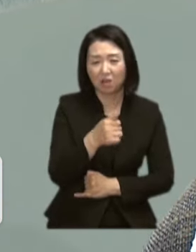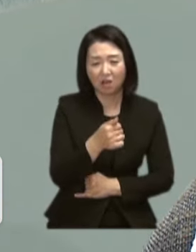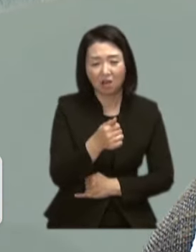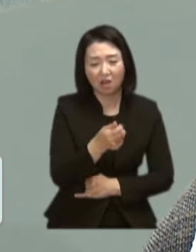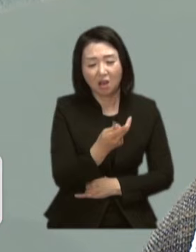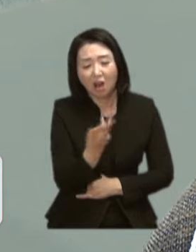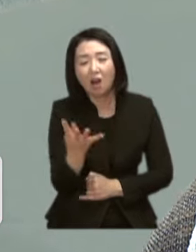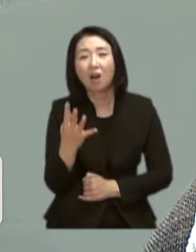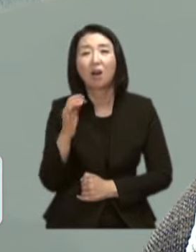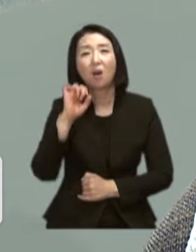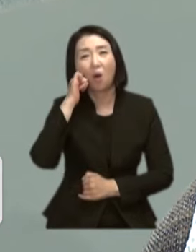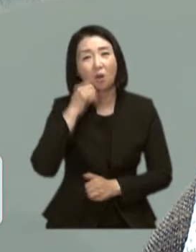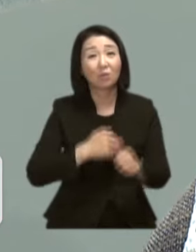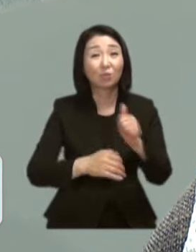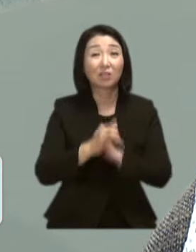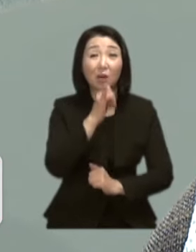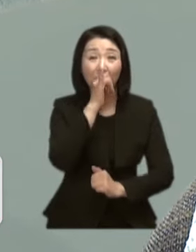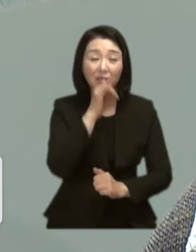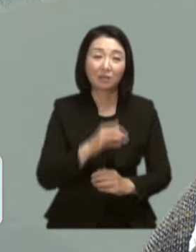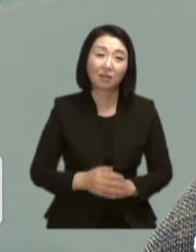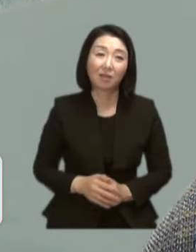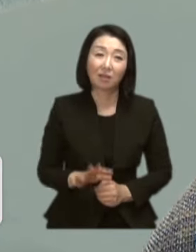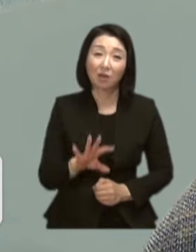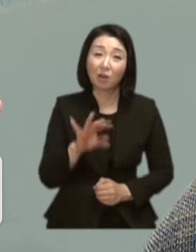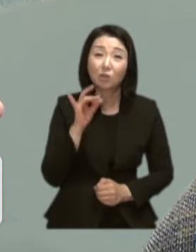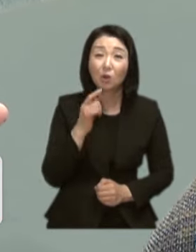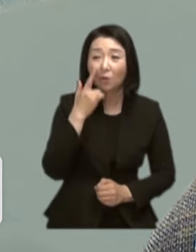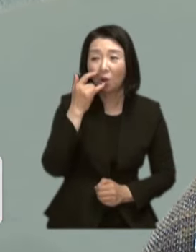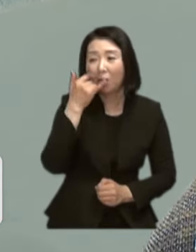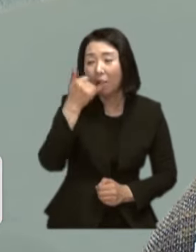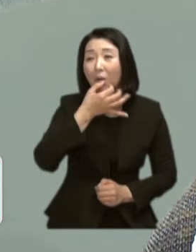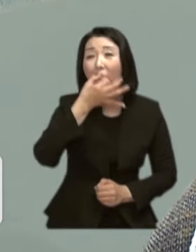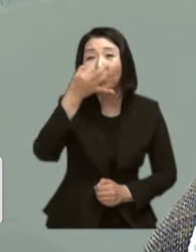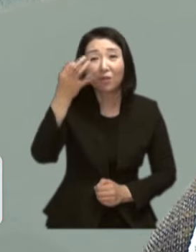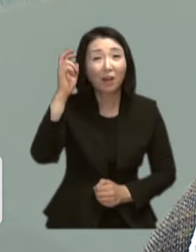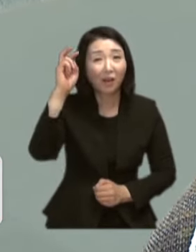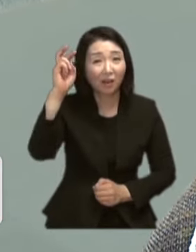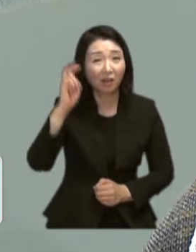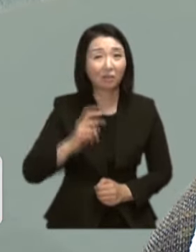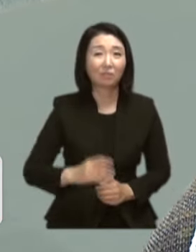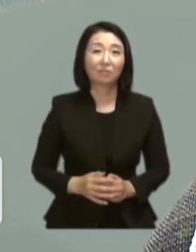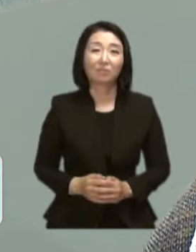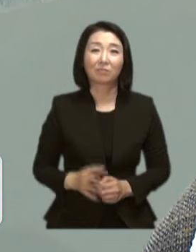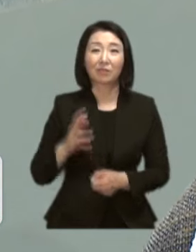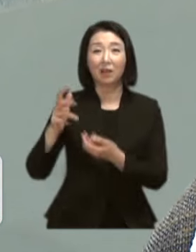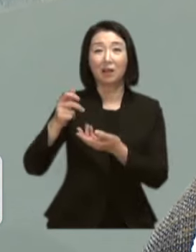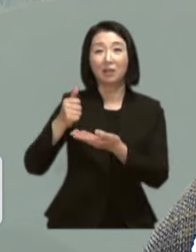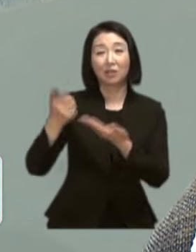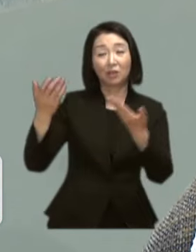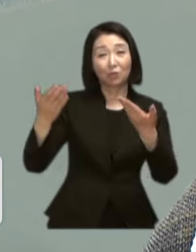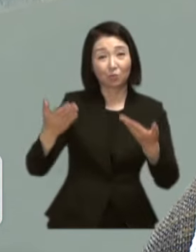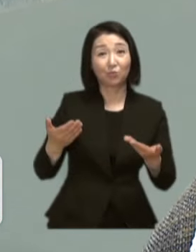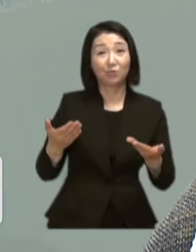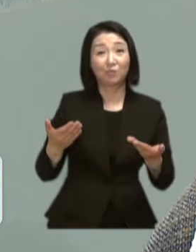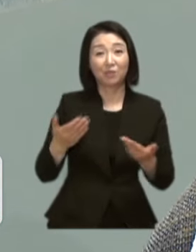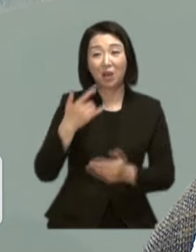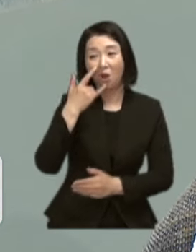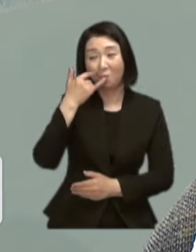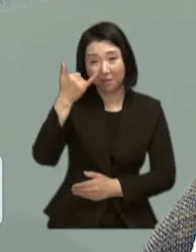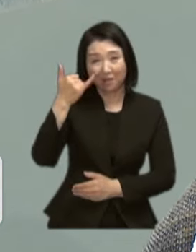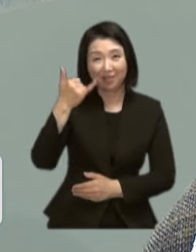가운데 있는 그 아이들이 처음으로 아마 엄마 아빠라고 불러본 아이도 맞아요. 있을 것 같아요. 네. 하나님께서 주신 엄마,